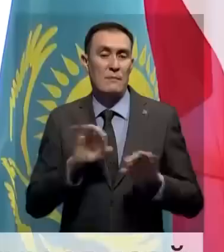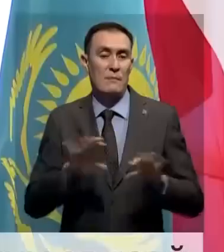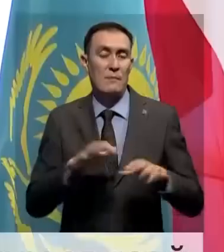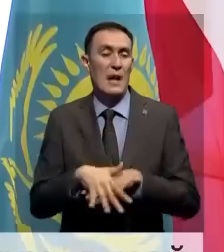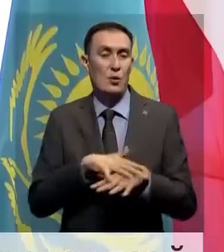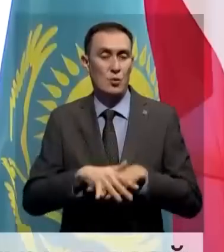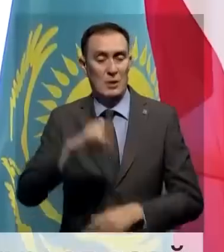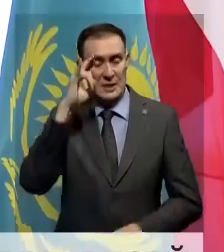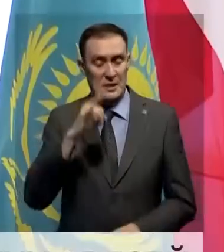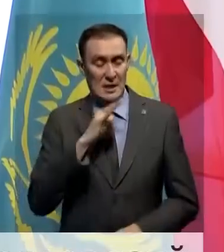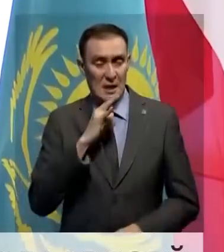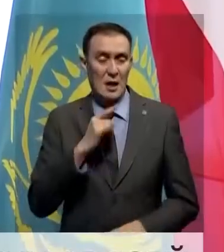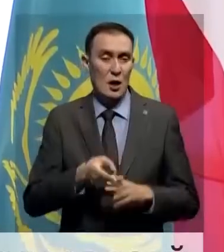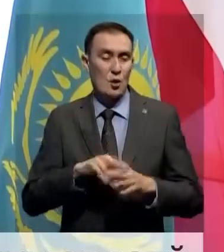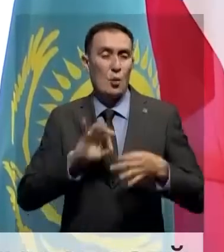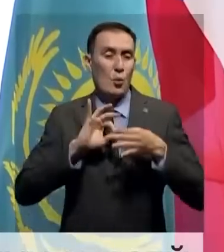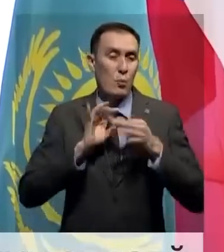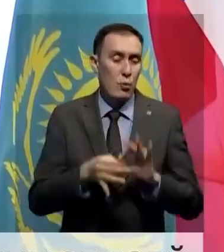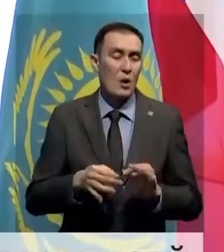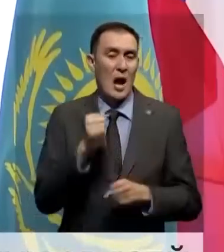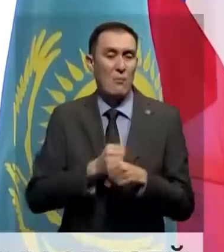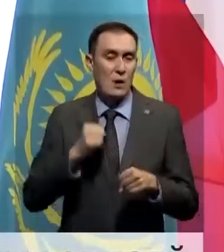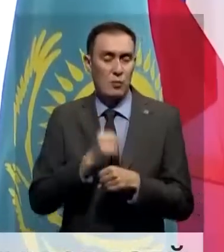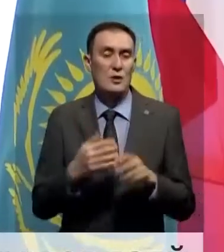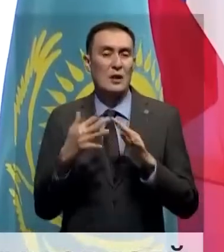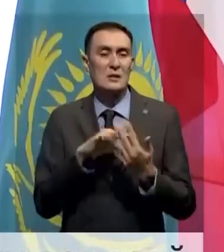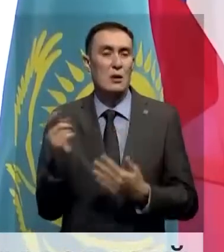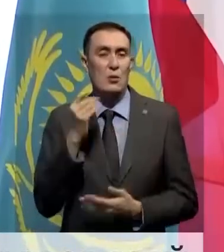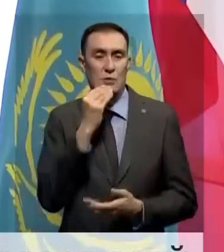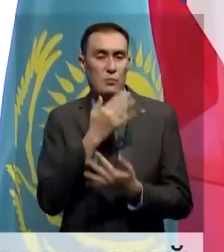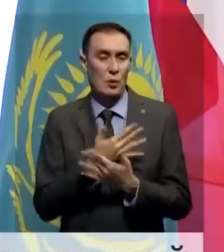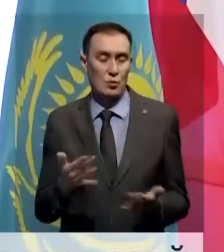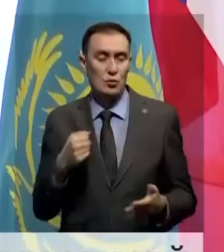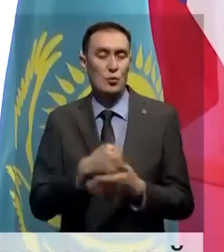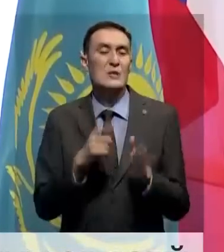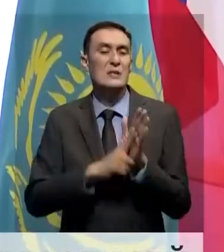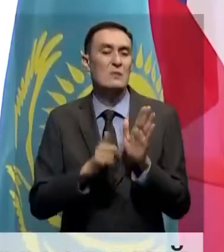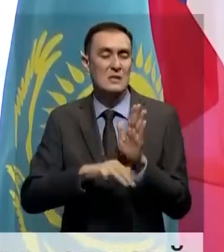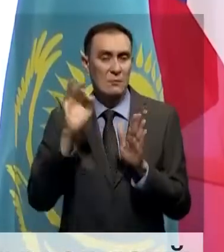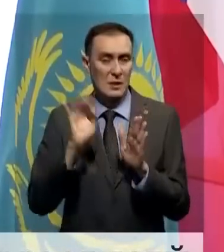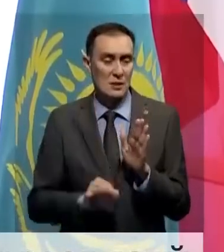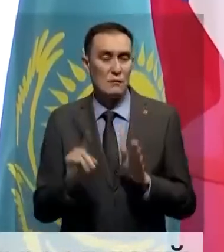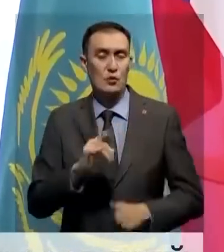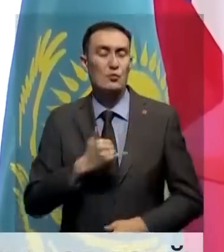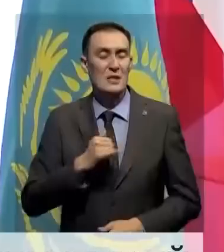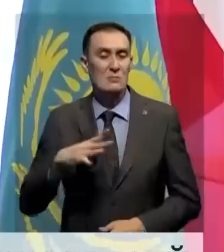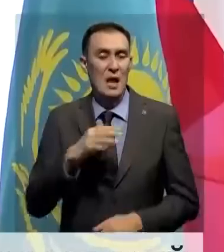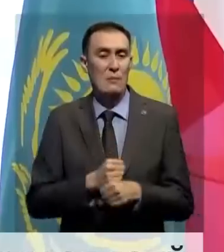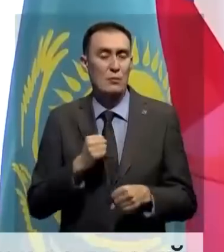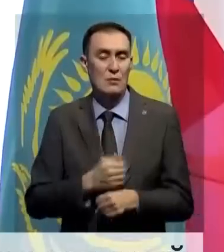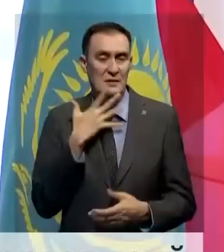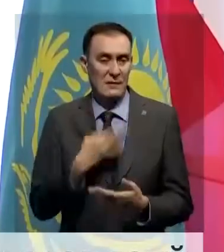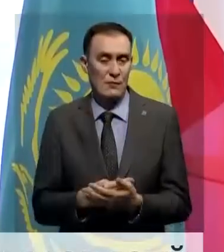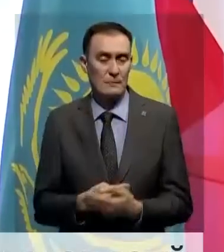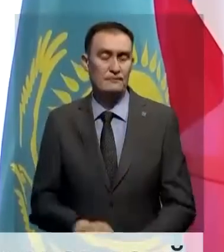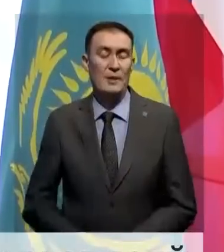народу Казахстана, то есть глубокая обработка сельхозпродукции до 70%, чтобы у нас была она